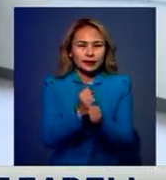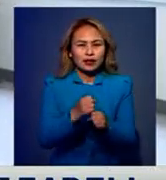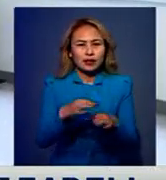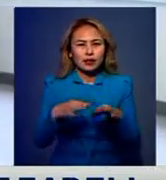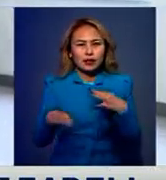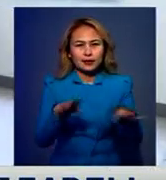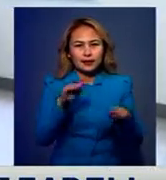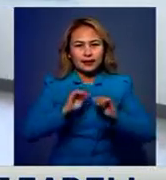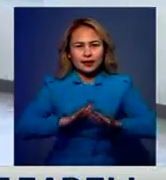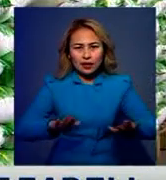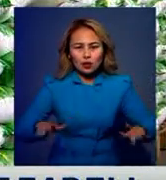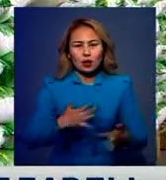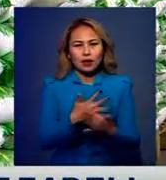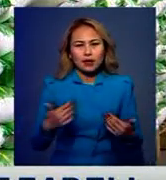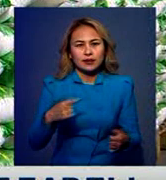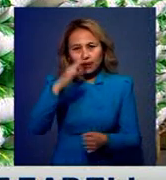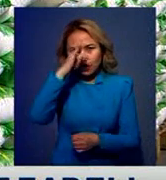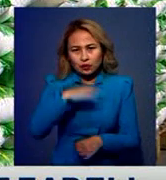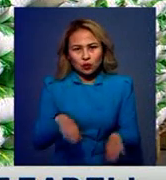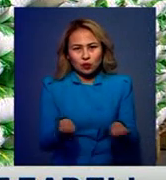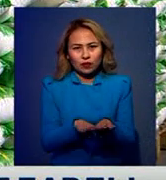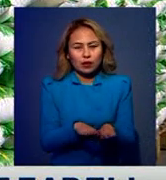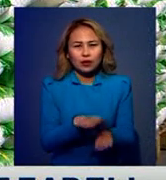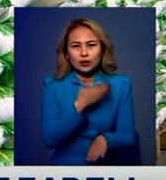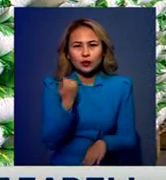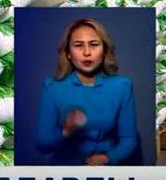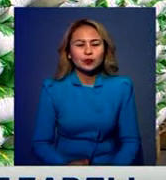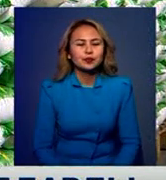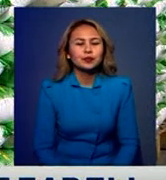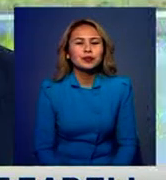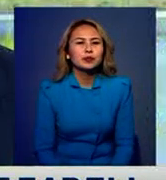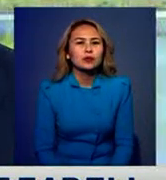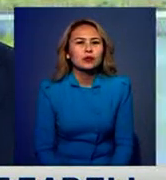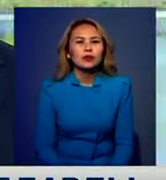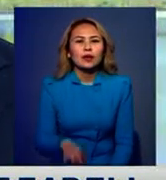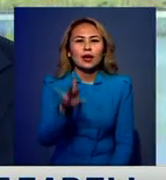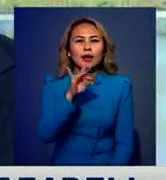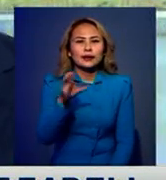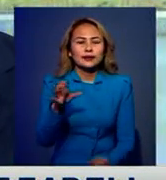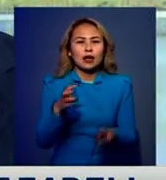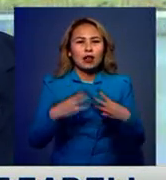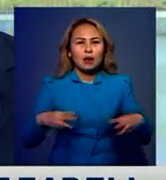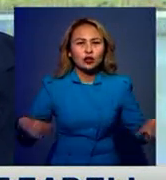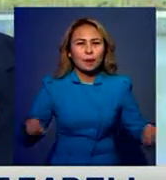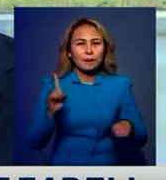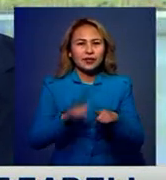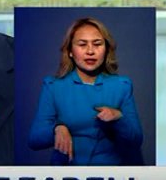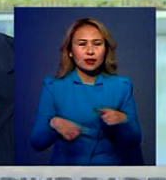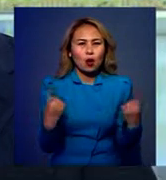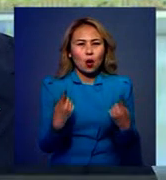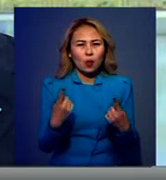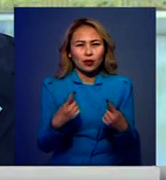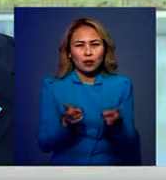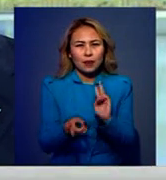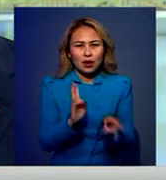отыр. Әзірге ондай тағамның Қазақстанда баламасы жоқ. Күріштен шығатын жаңа лапша быстрый приготовление деген сияқты жеңіл тамақтармен